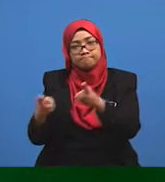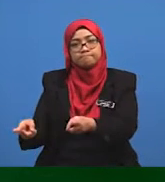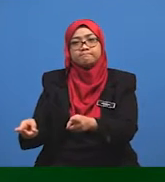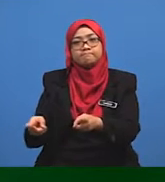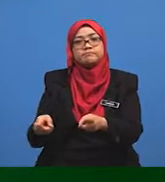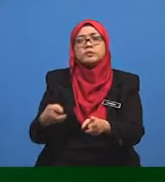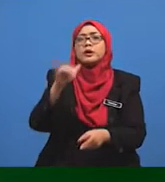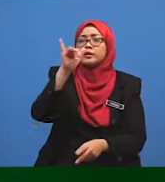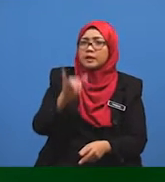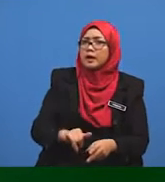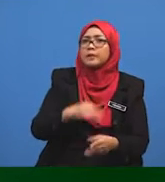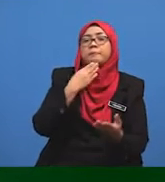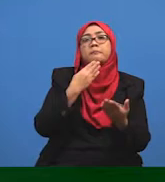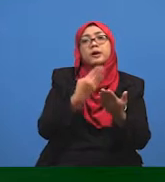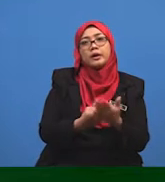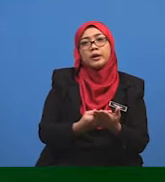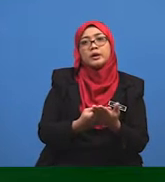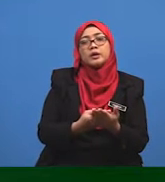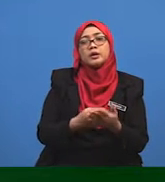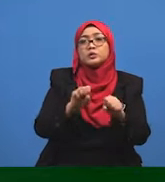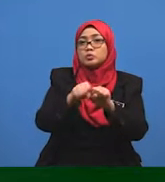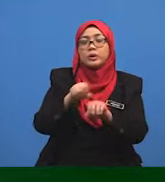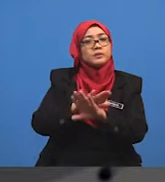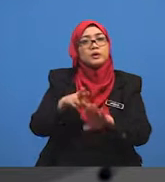menjalankan perniagaan untuk mengelakkan kerugian.